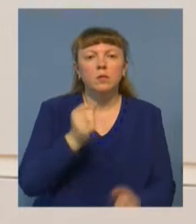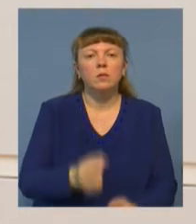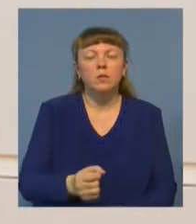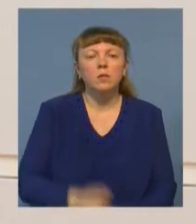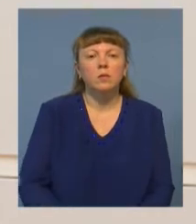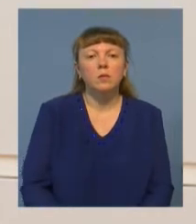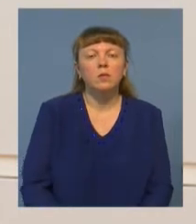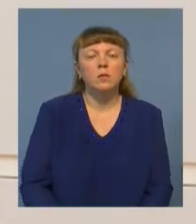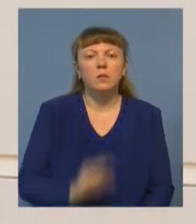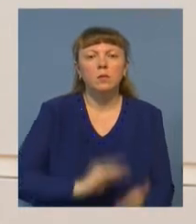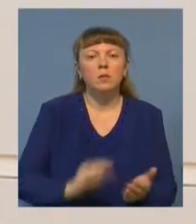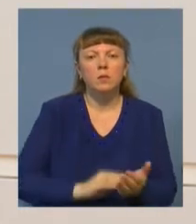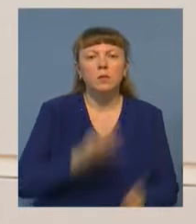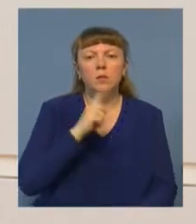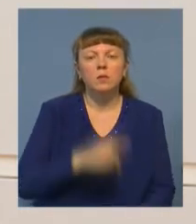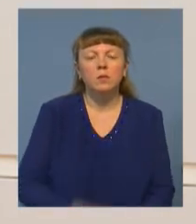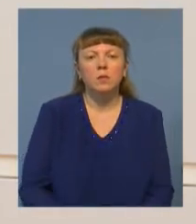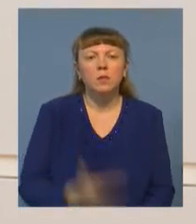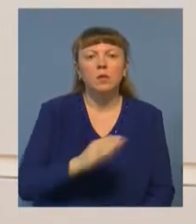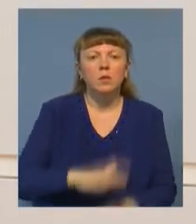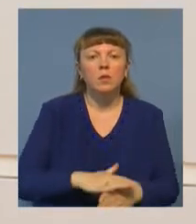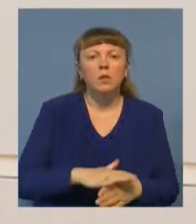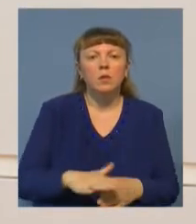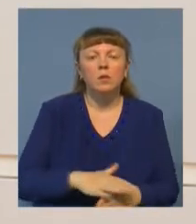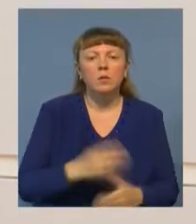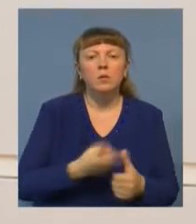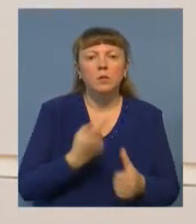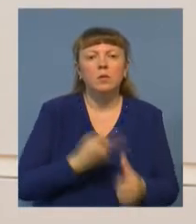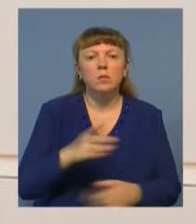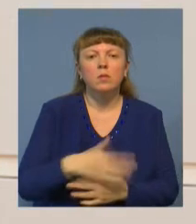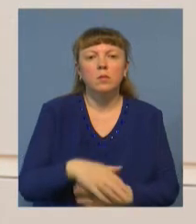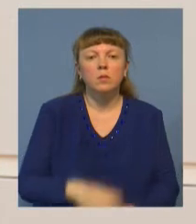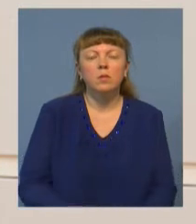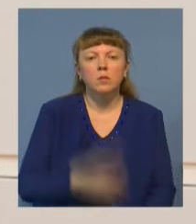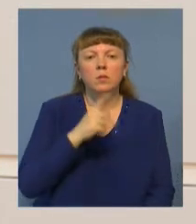что запись неверная, где-то фамилия, буква пропущена. То есть